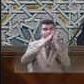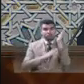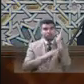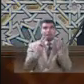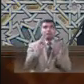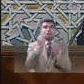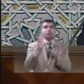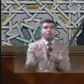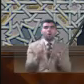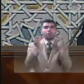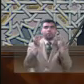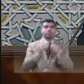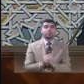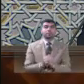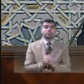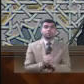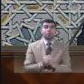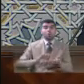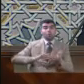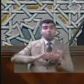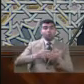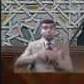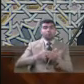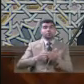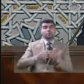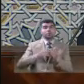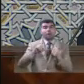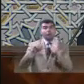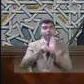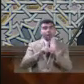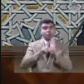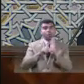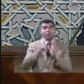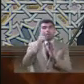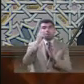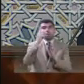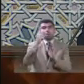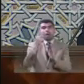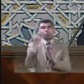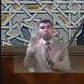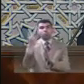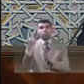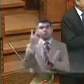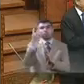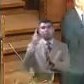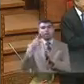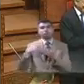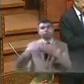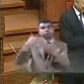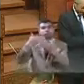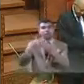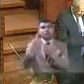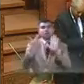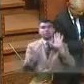منه، وعملا بمقتضيات المواد من 202 إلى 207 من النظام الداخلي،